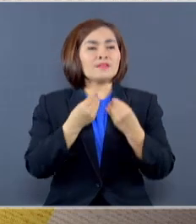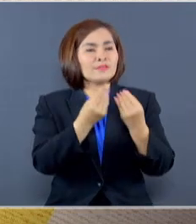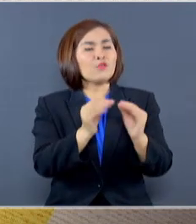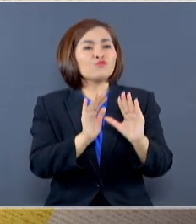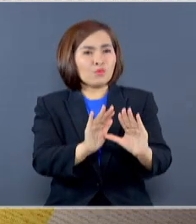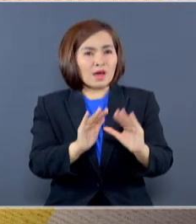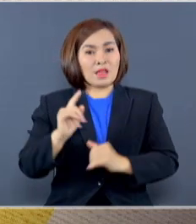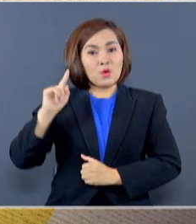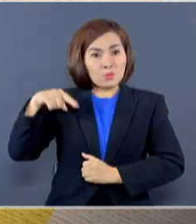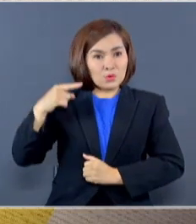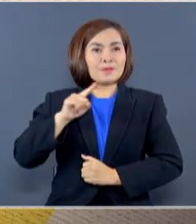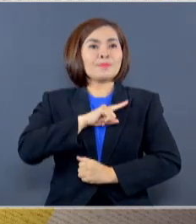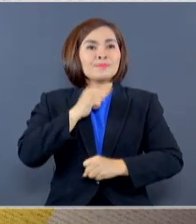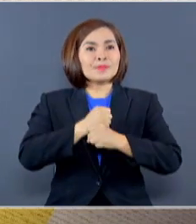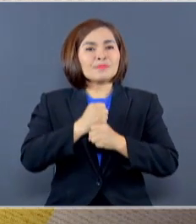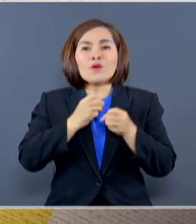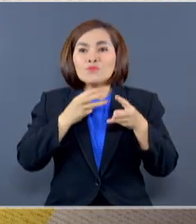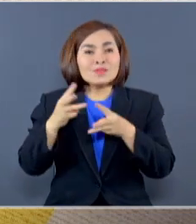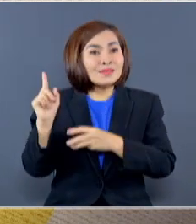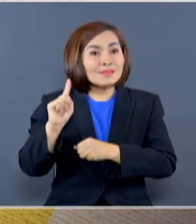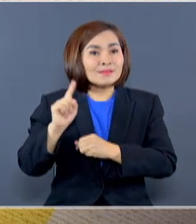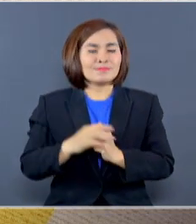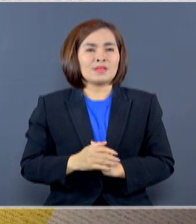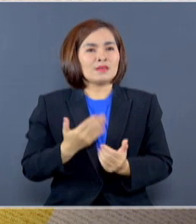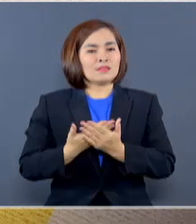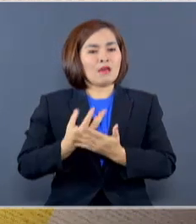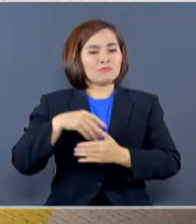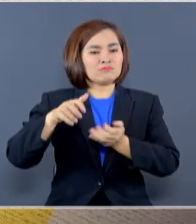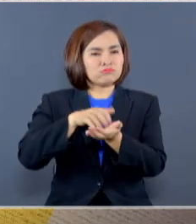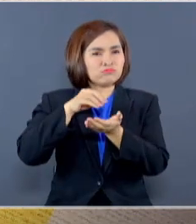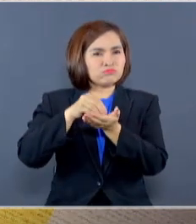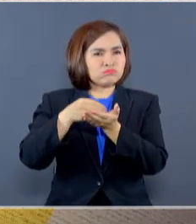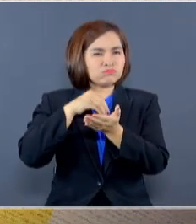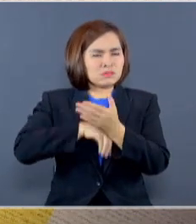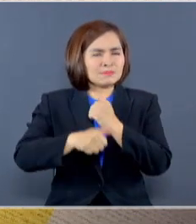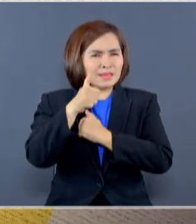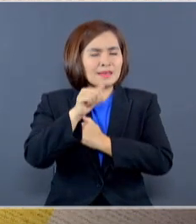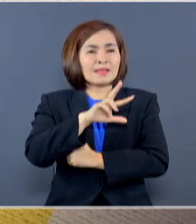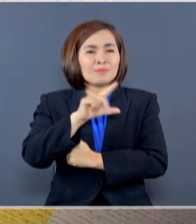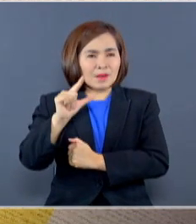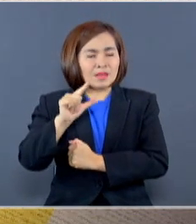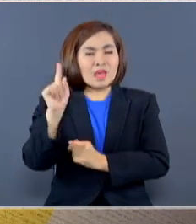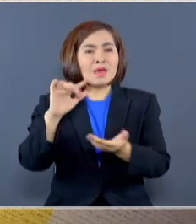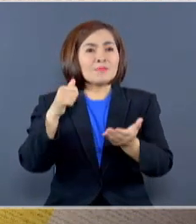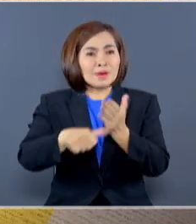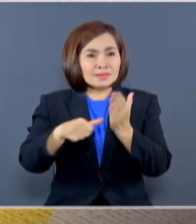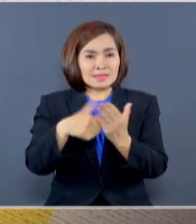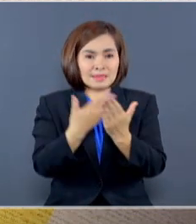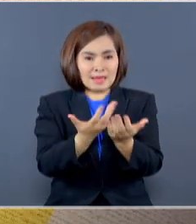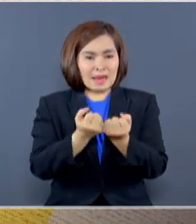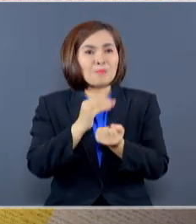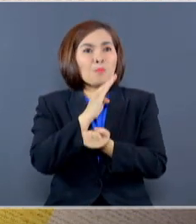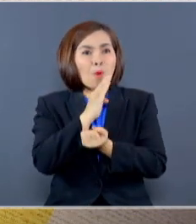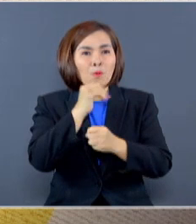าหน้าที่พบว่าตัวนางมัทธิราใช้วิธียังไงรู้ไหมฮะคุณผู้ชมถึงได้เงินไปถึง3ล้านบาทปลอมใบเสร็จรับเงินฮะ